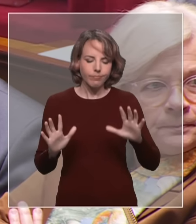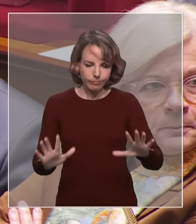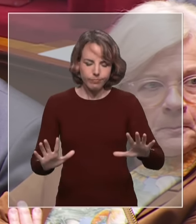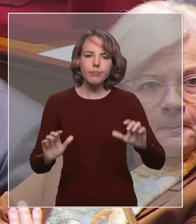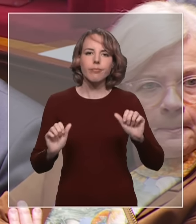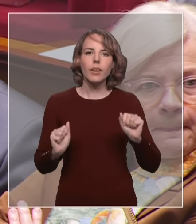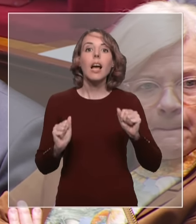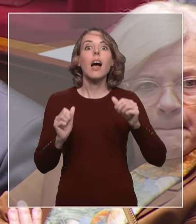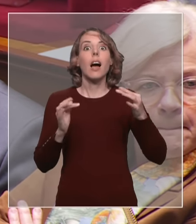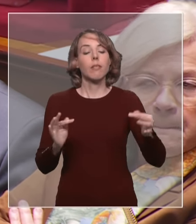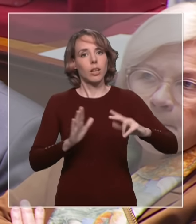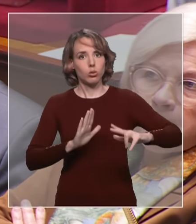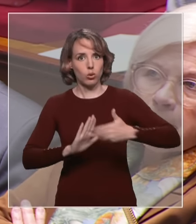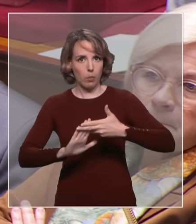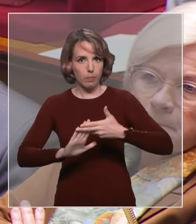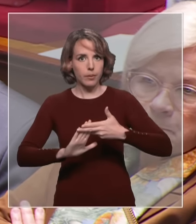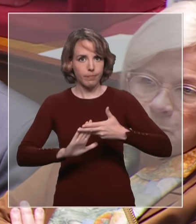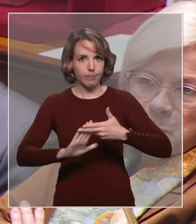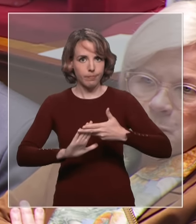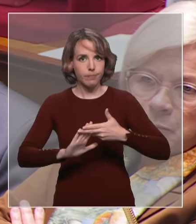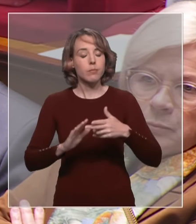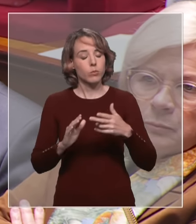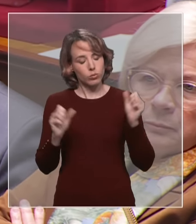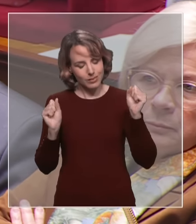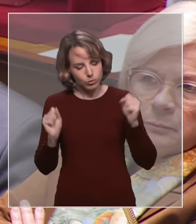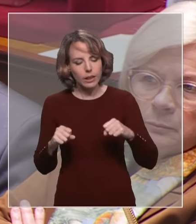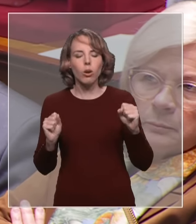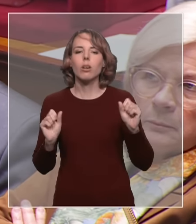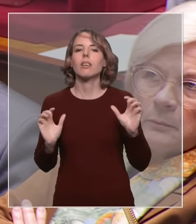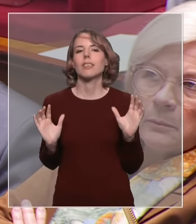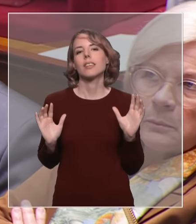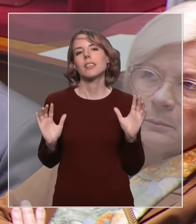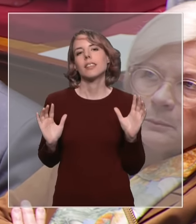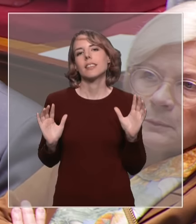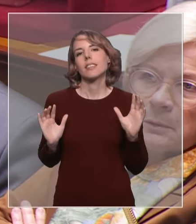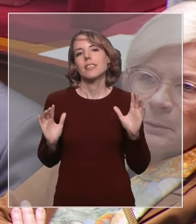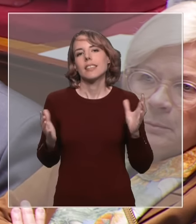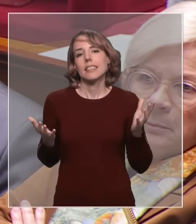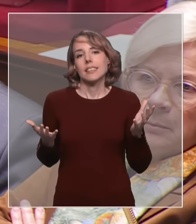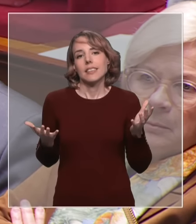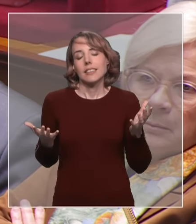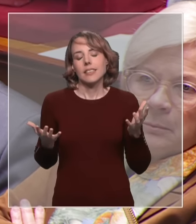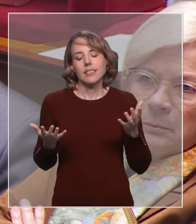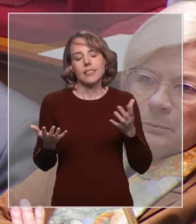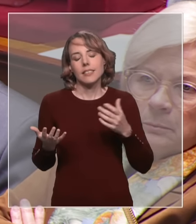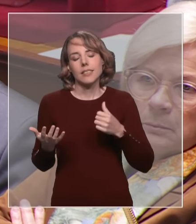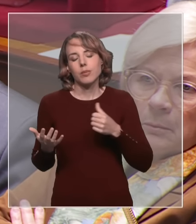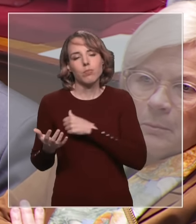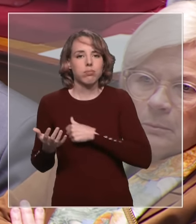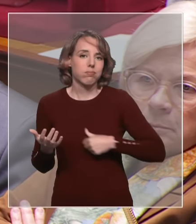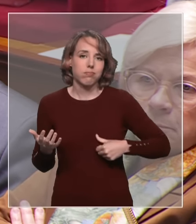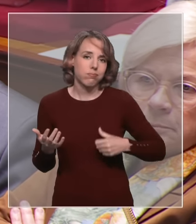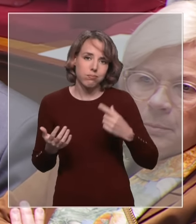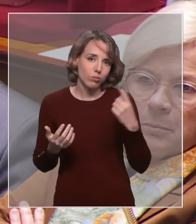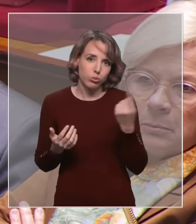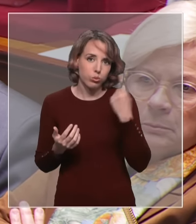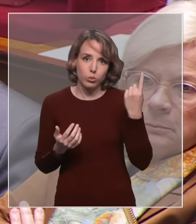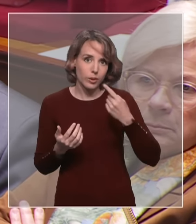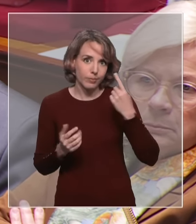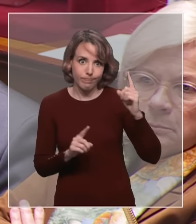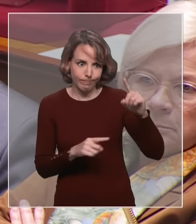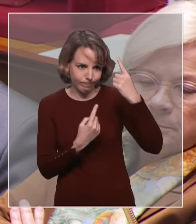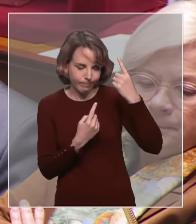la question des normes. Je vous l'accorde bien volontiers. C'est quelque chose de majeur qui ressort dans le